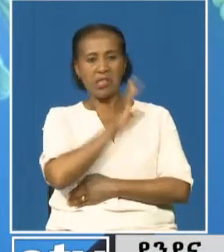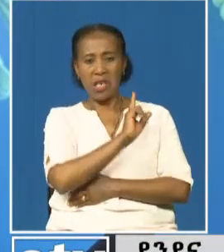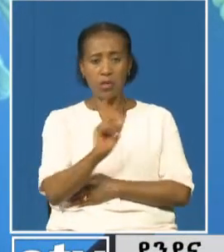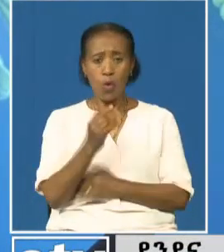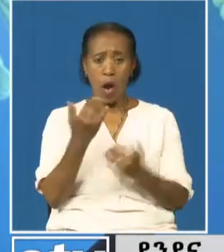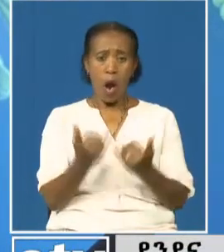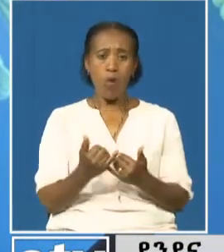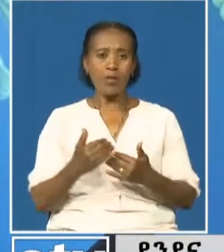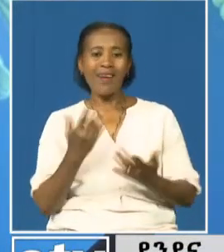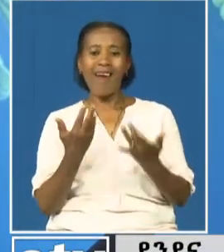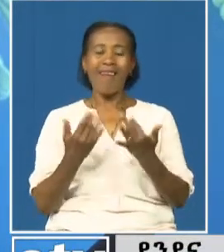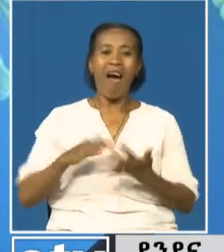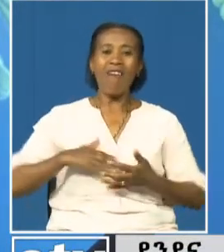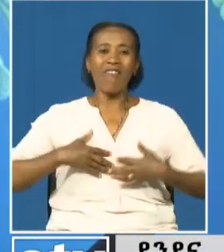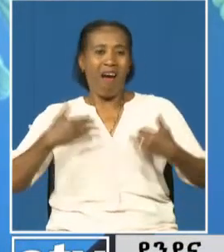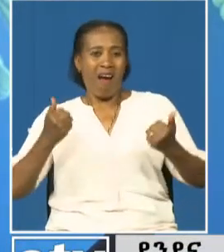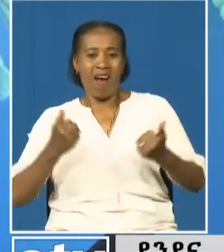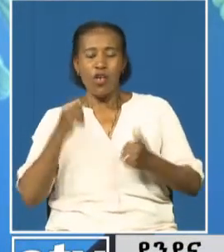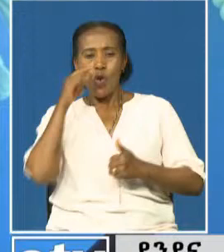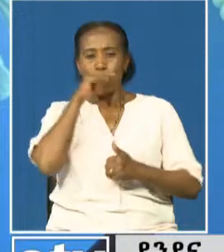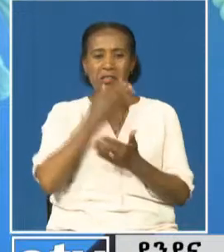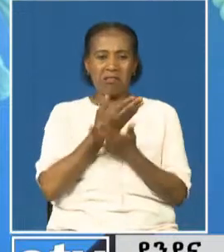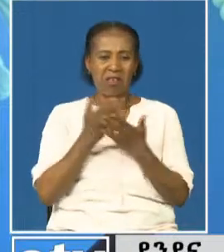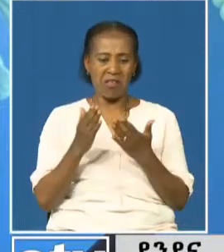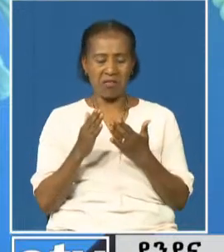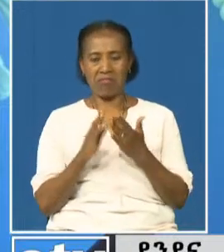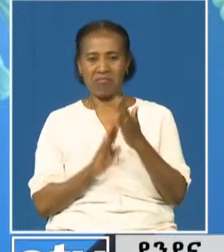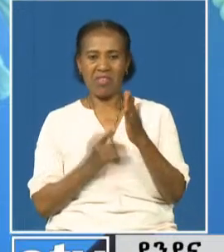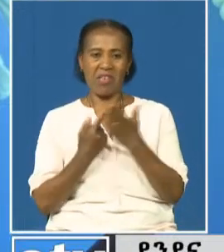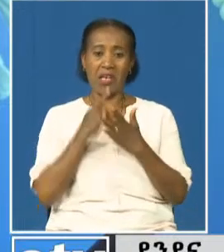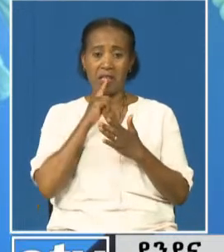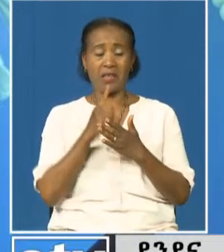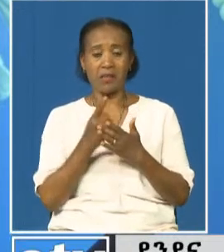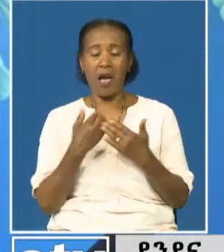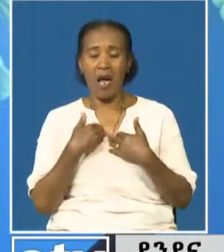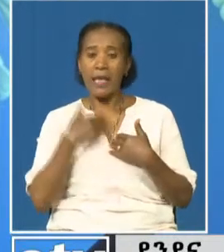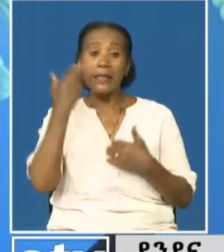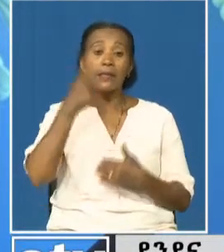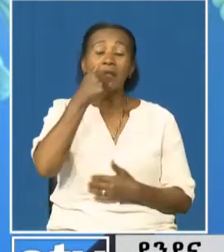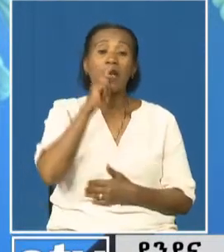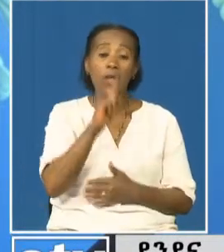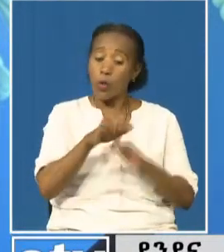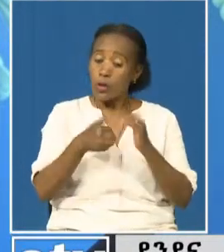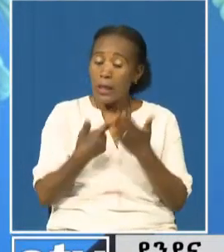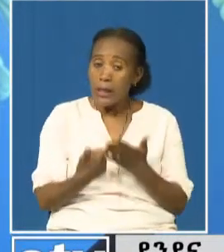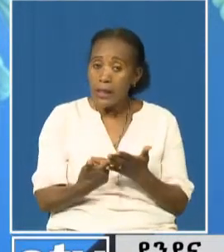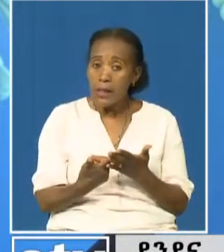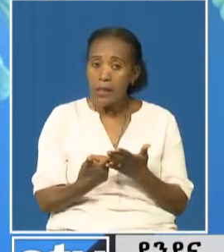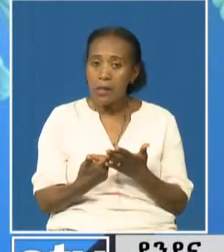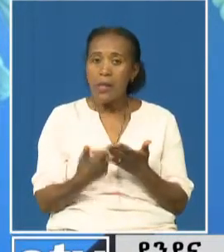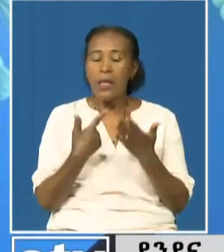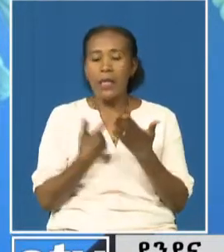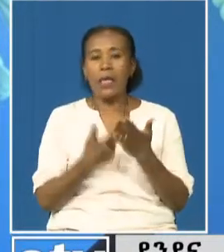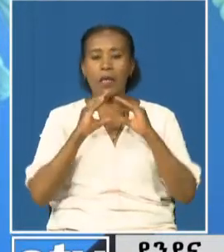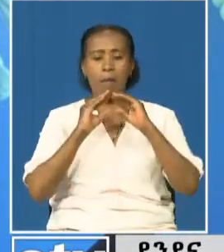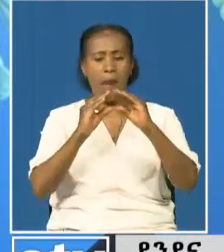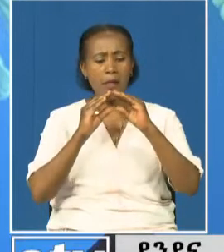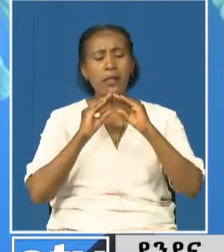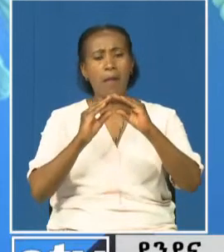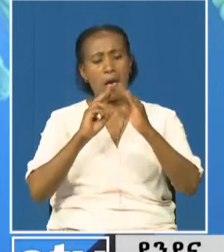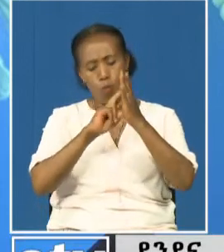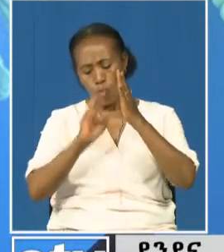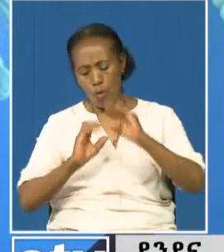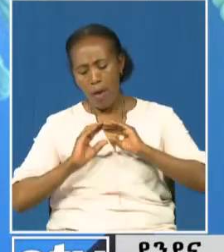አሁን ምንድነው አፍላ ነው በቃ የውሸት ነገር አርጎም ይመዙ አሉ ቅድም እንደነገርኩ። ስለዚህ አሁን ማስተማር ወርዶ